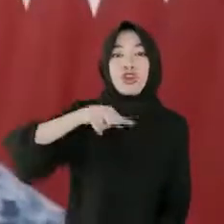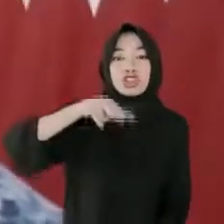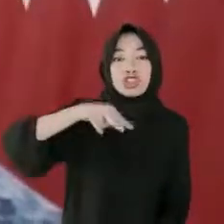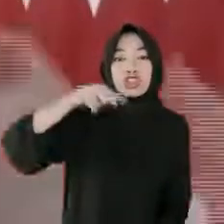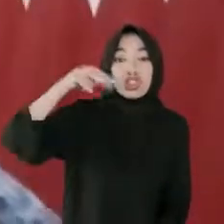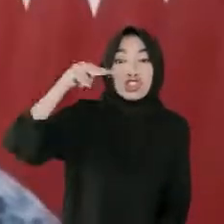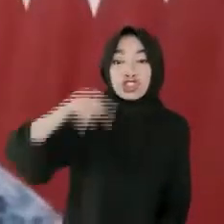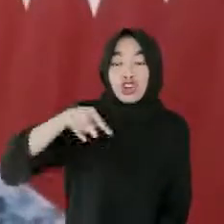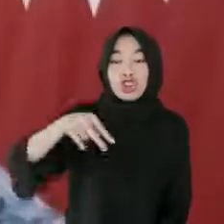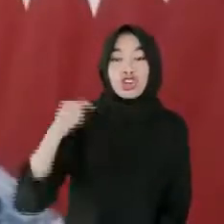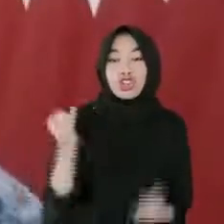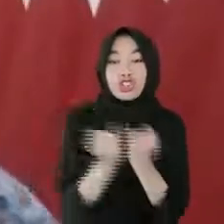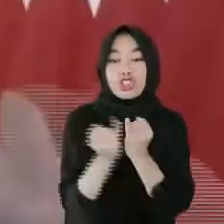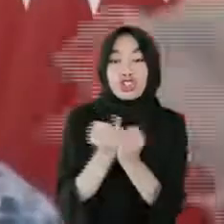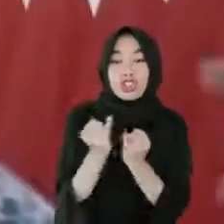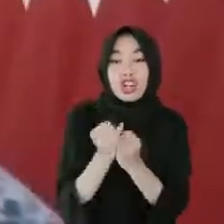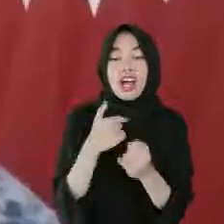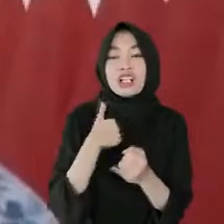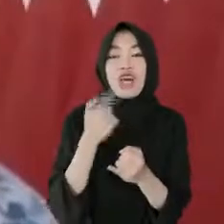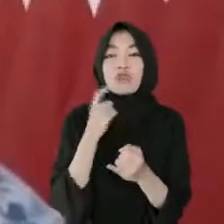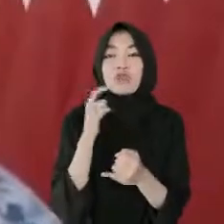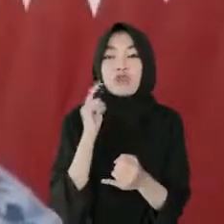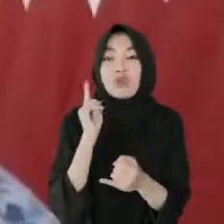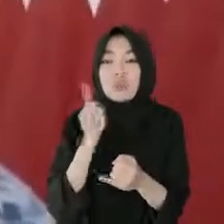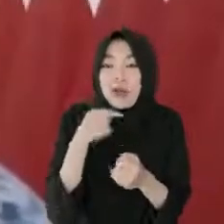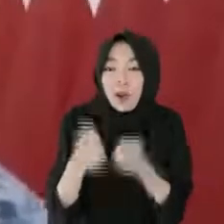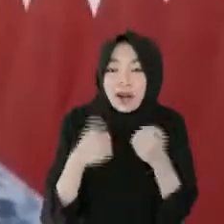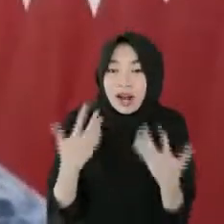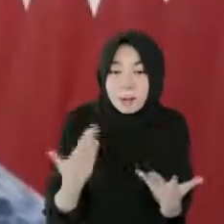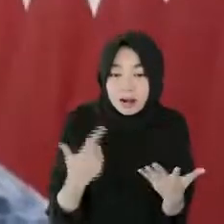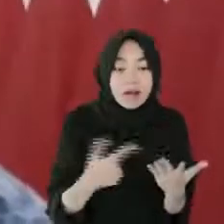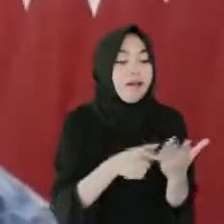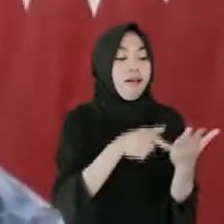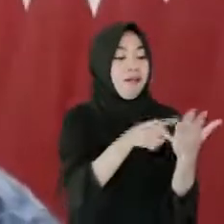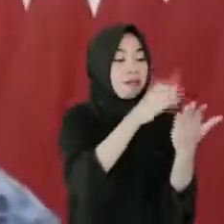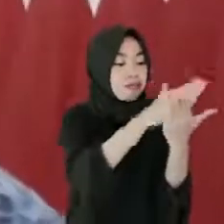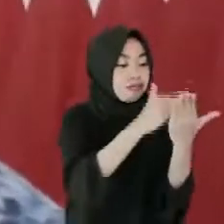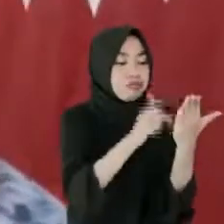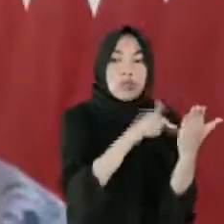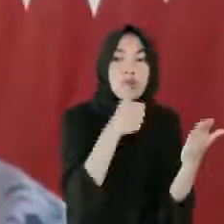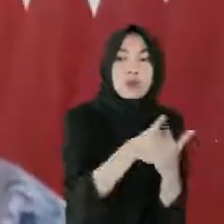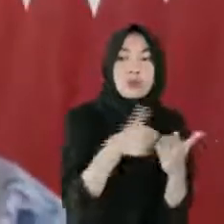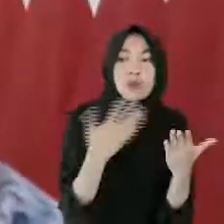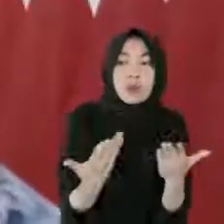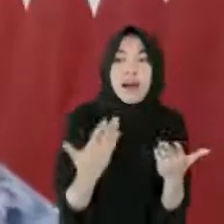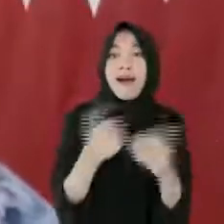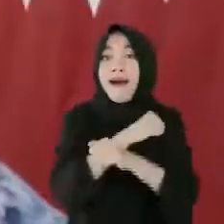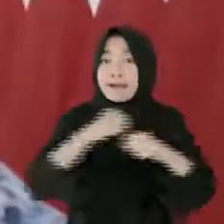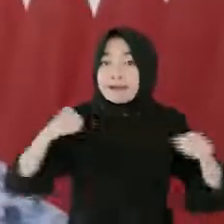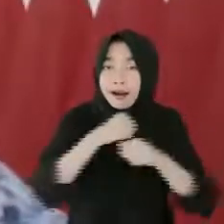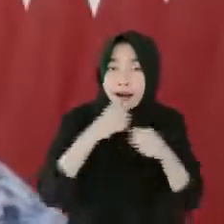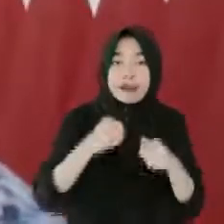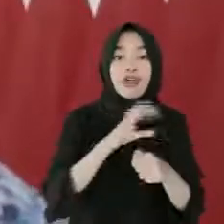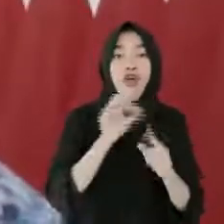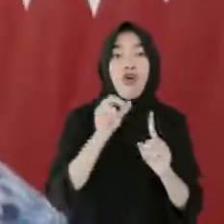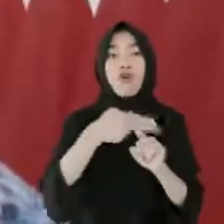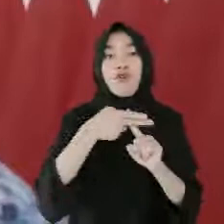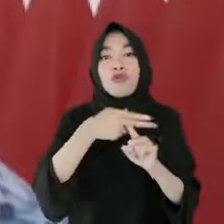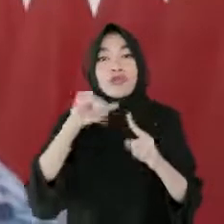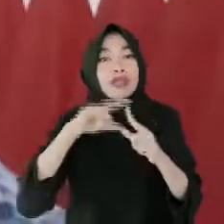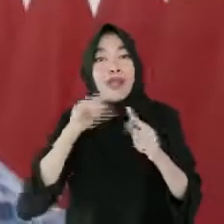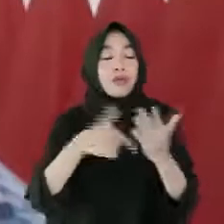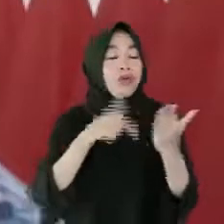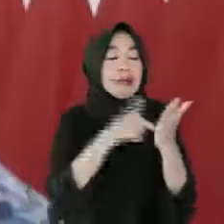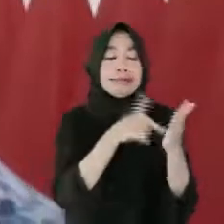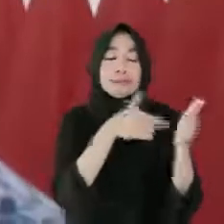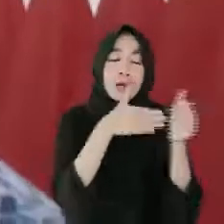dilakukan bagi para atlet bisa lihat sebagai atlet Apa yang harus dilakukan itu juga Official jika Apa yang harus dilakukan kalau kita